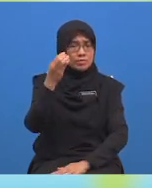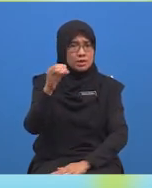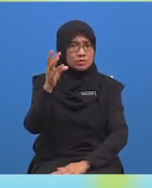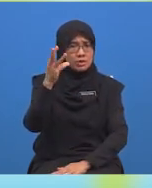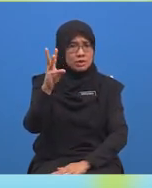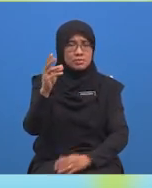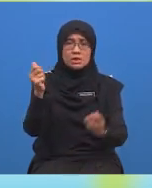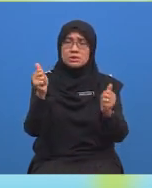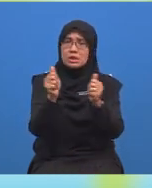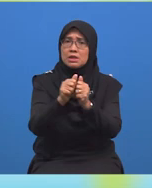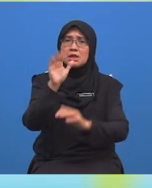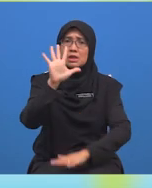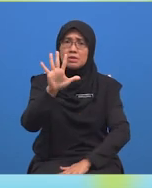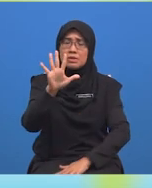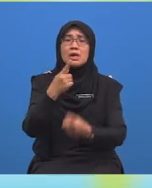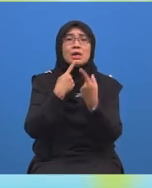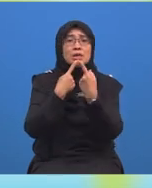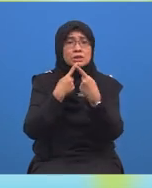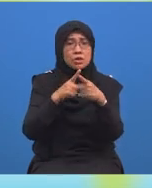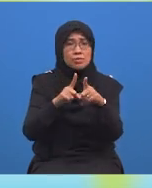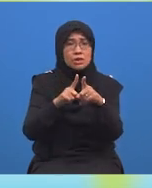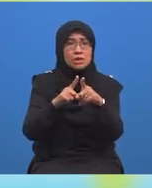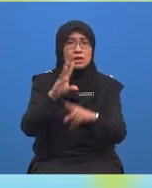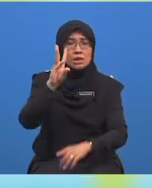12,816 dengan 5 dan jawapannya